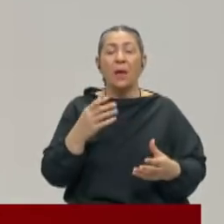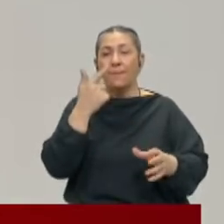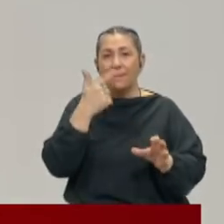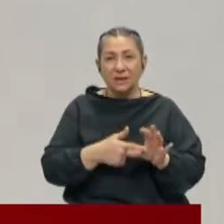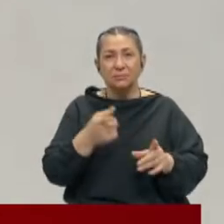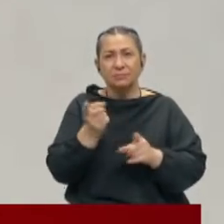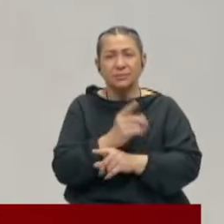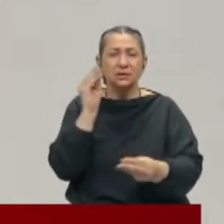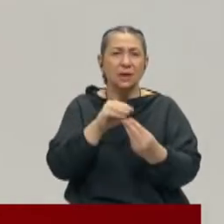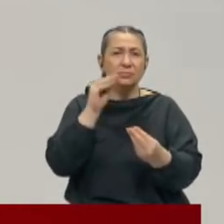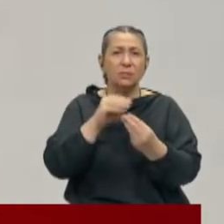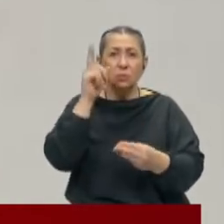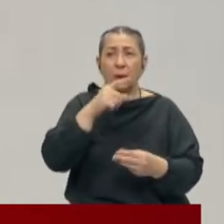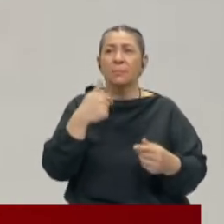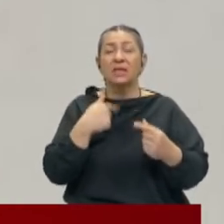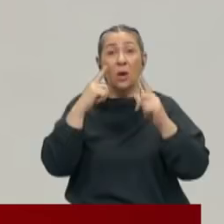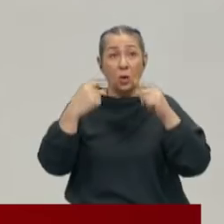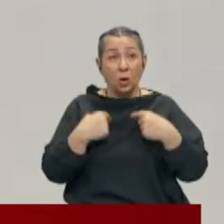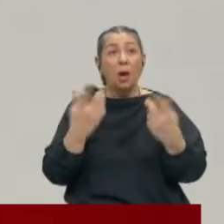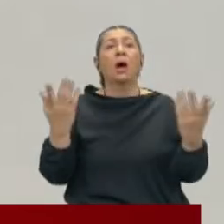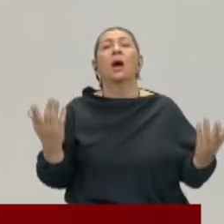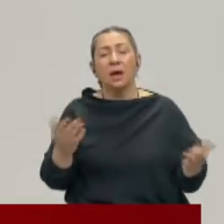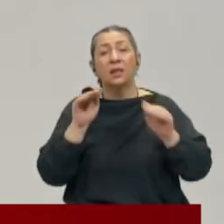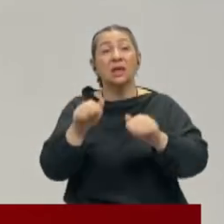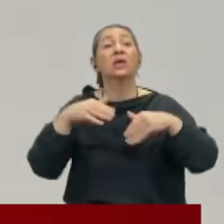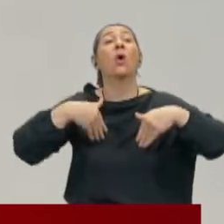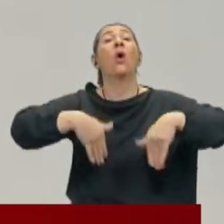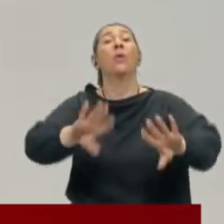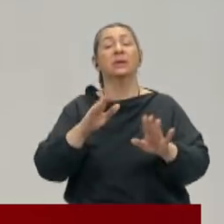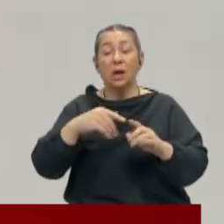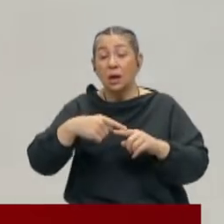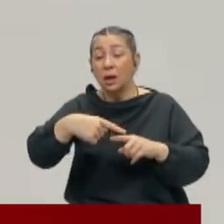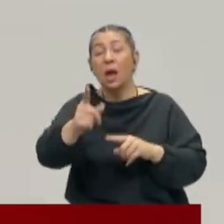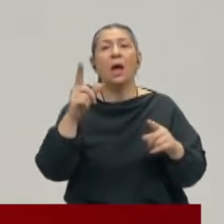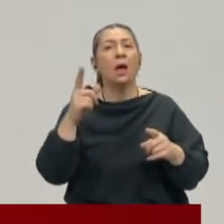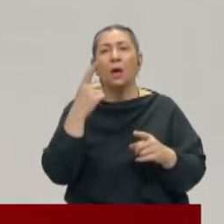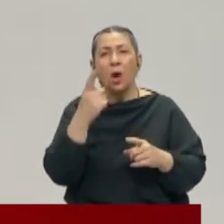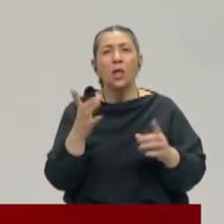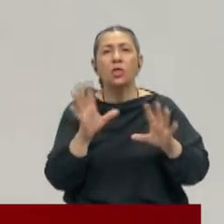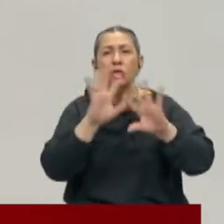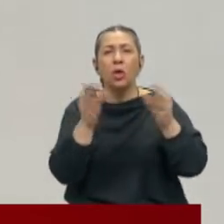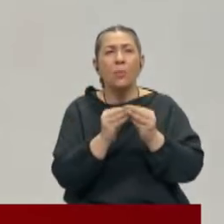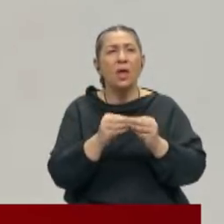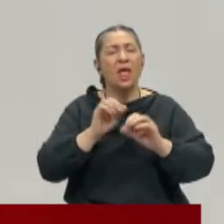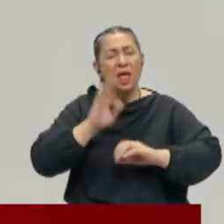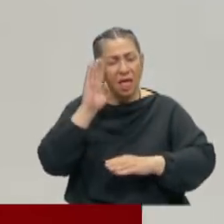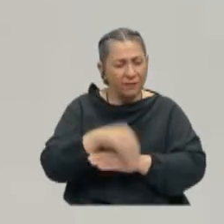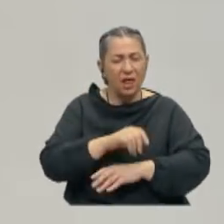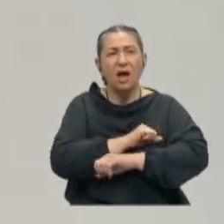motorine ve benzine gelen zamlar bize gösteriyor ki eğer destek verilmezse önümüzdeki aylarda toplu